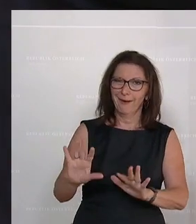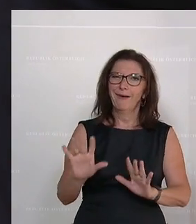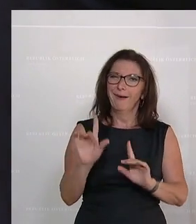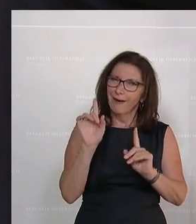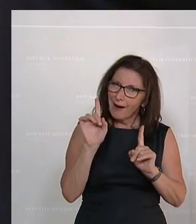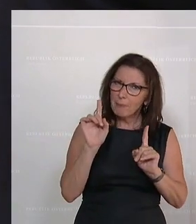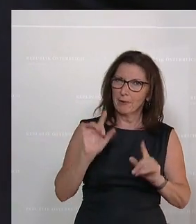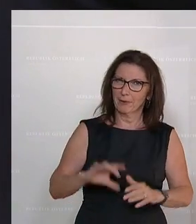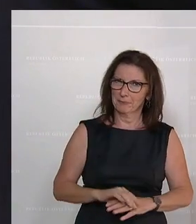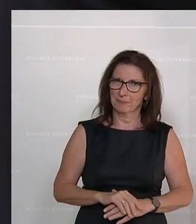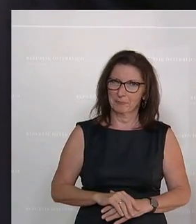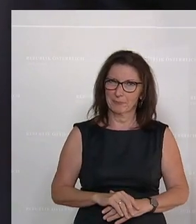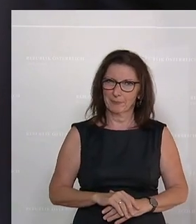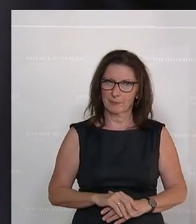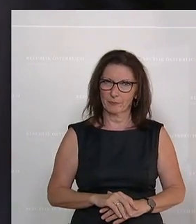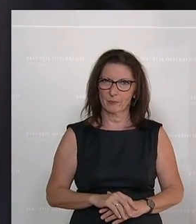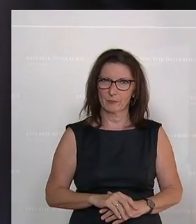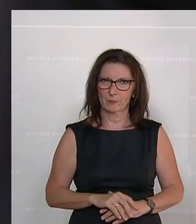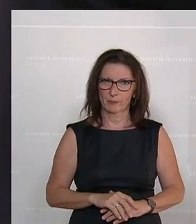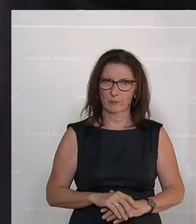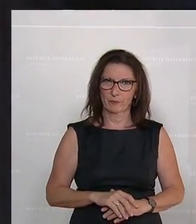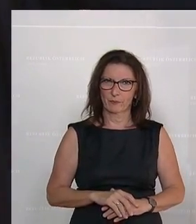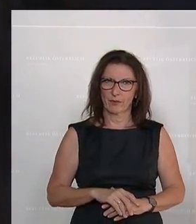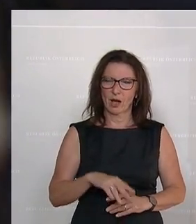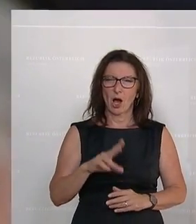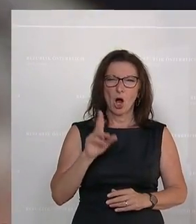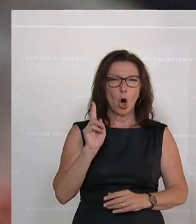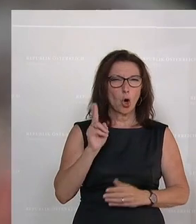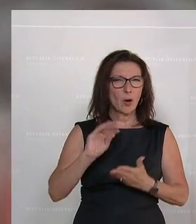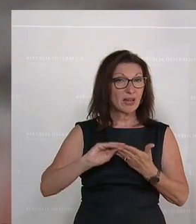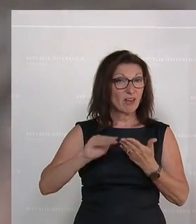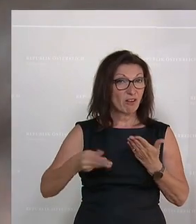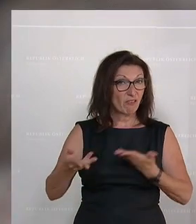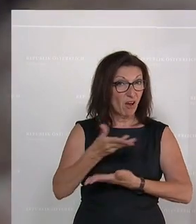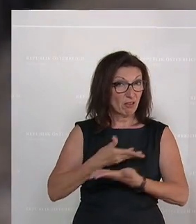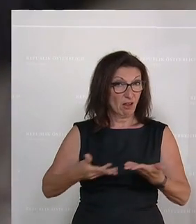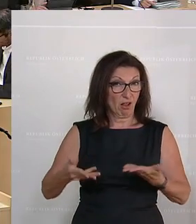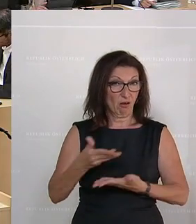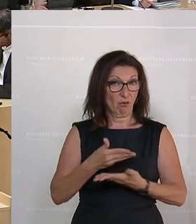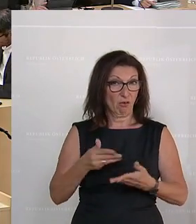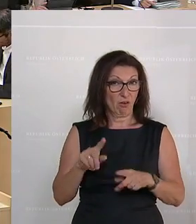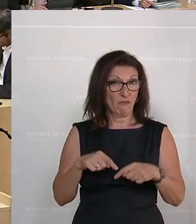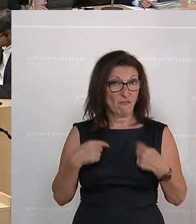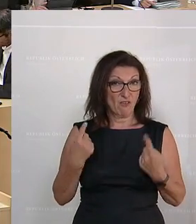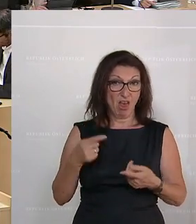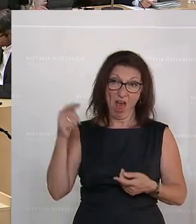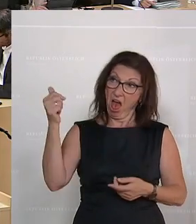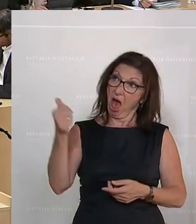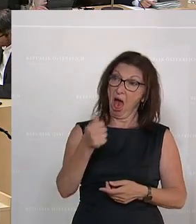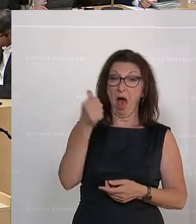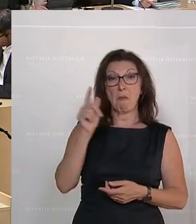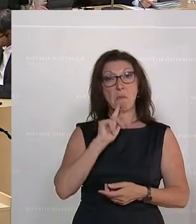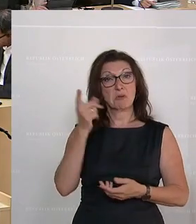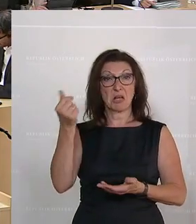aber bei den kollektivvertragsverhandlungen werden wir uns mit einmalzahlungen nicht abspeisen